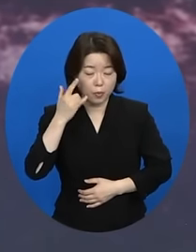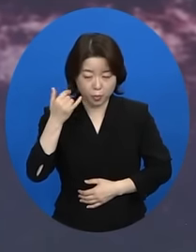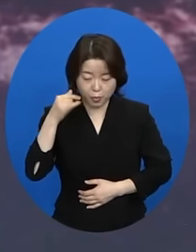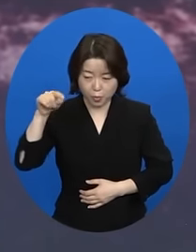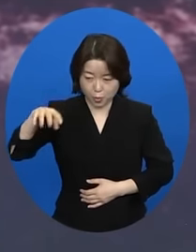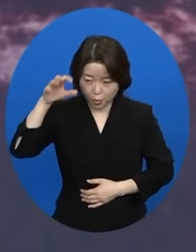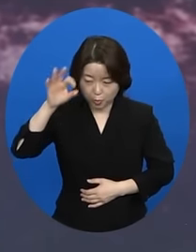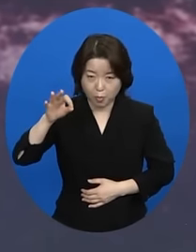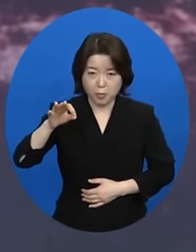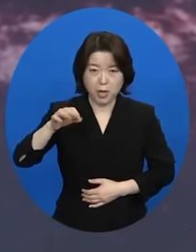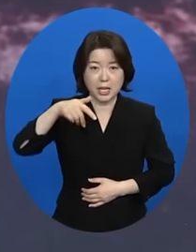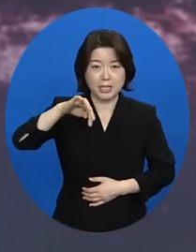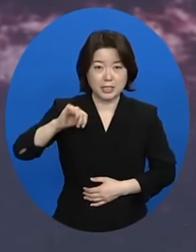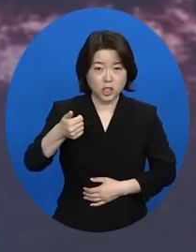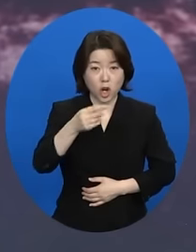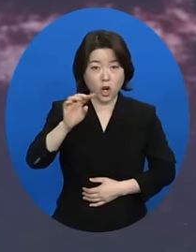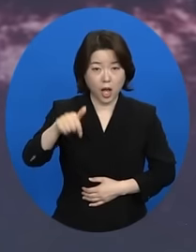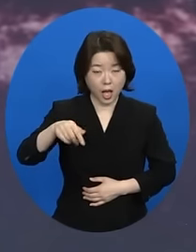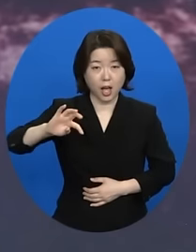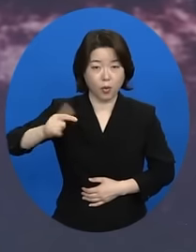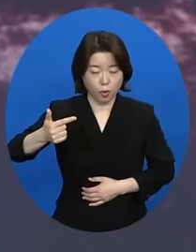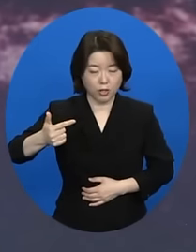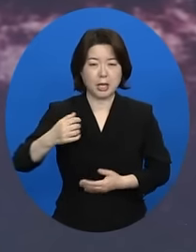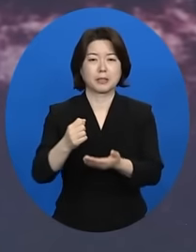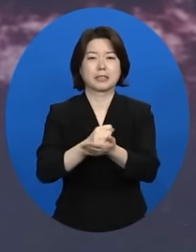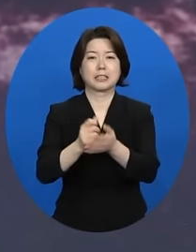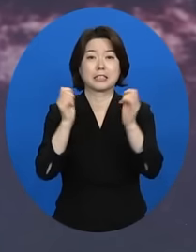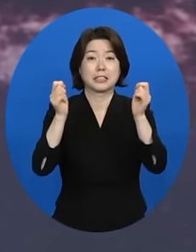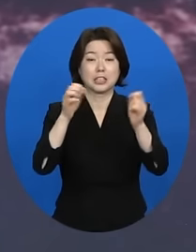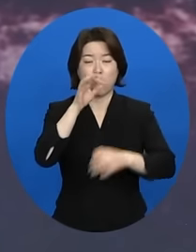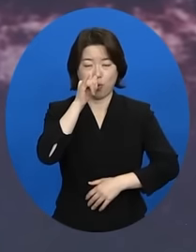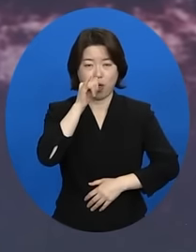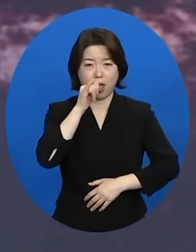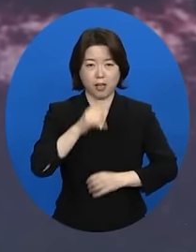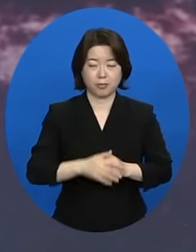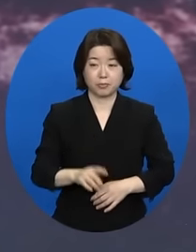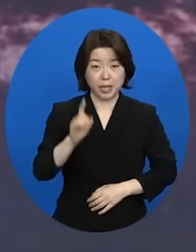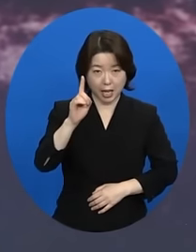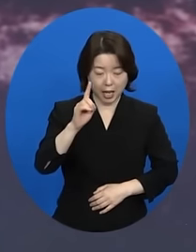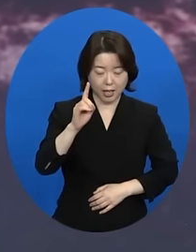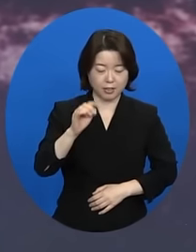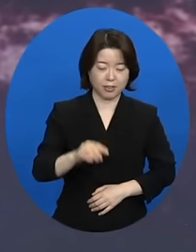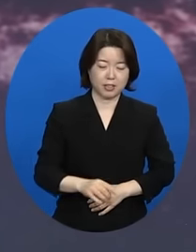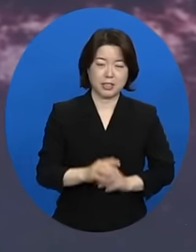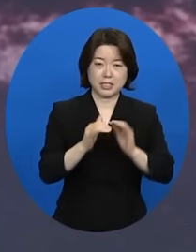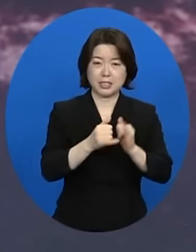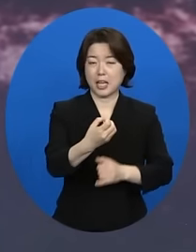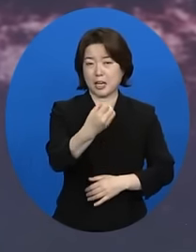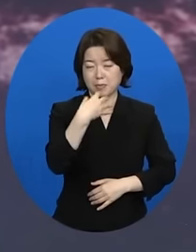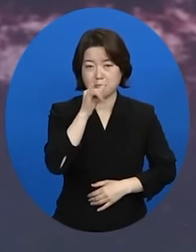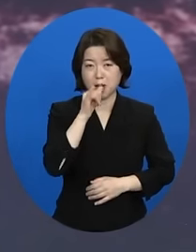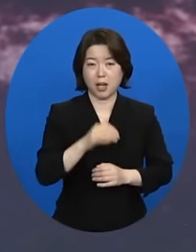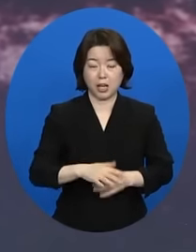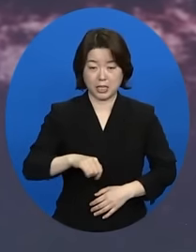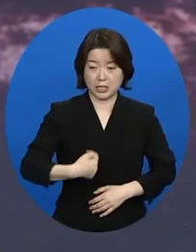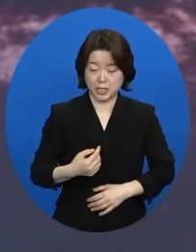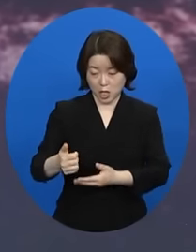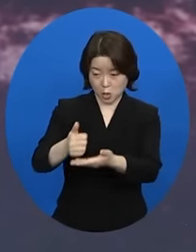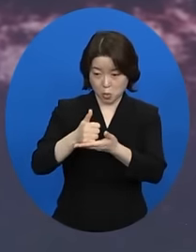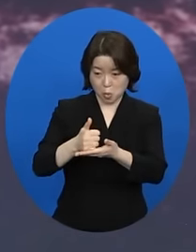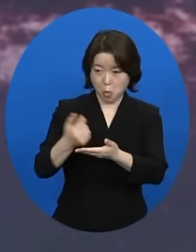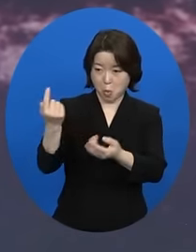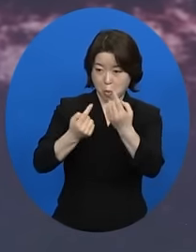사실상 점집입니다. 한국 원장님께서 이런 얘기를 하신 적이 있어요. 자신의 고객들이 굉장히